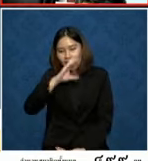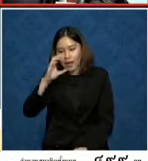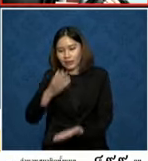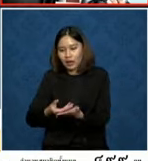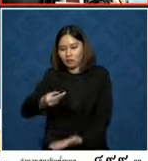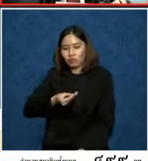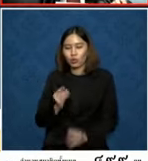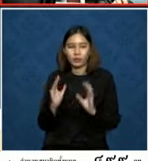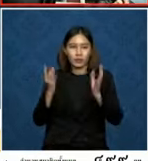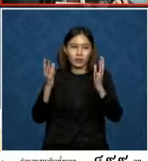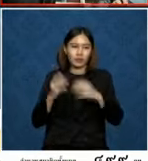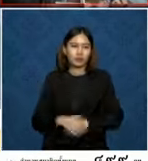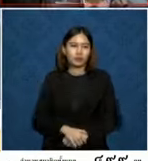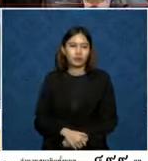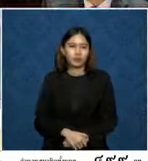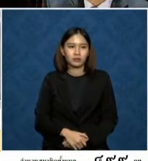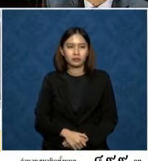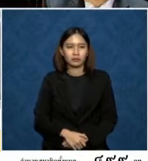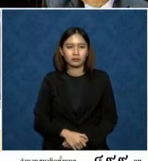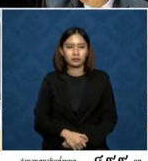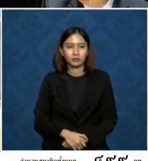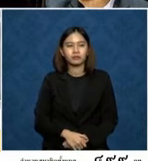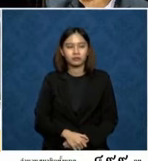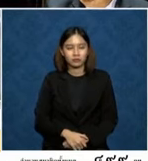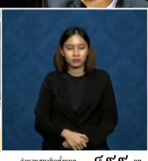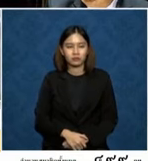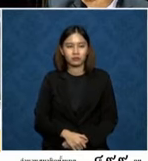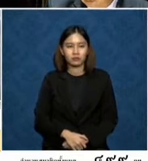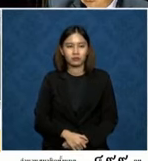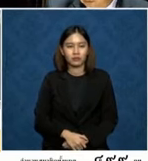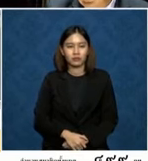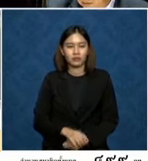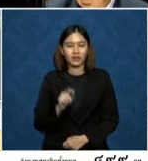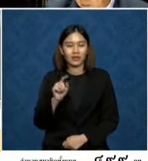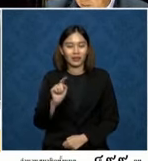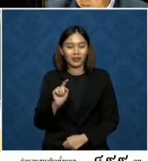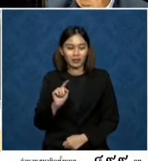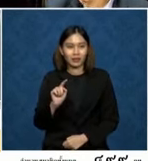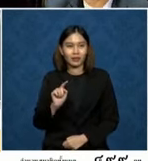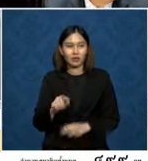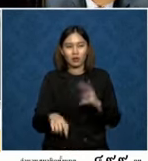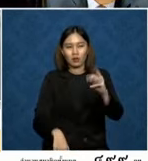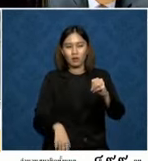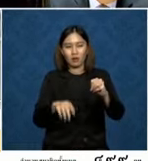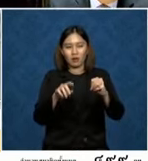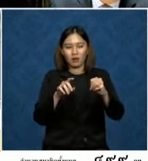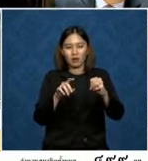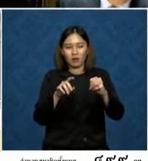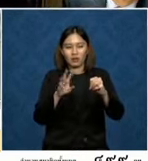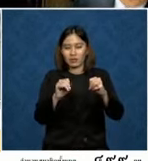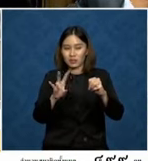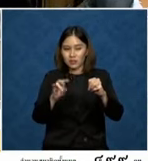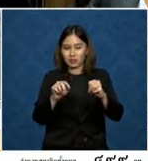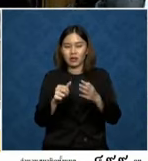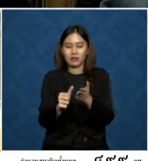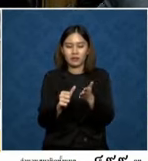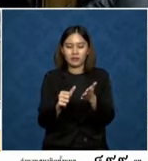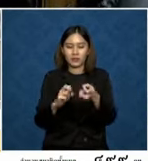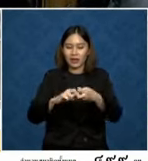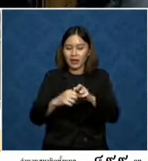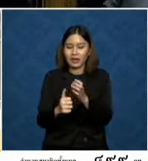ซ้ำ ครับนี่ก็เป็นการชี้ให้เห็นว่ามาตรา77เพื่อที่จะแก้ปัญห